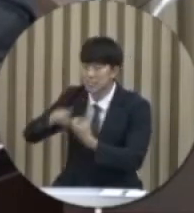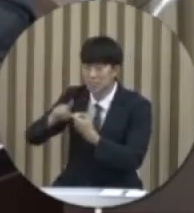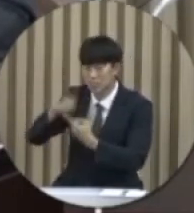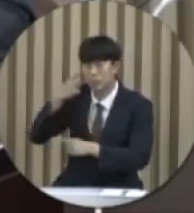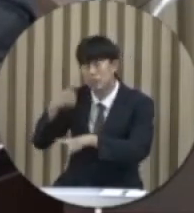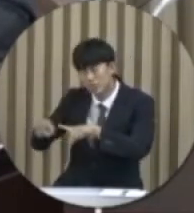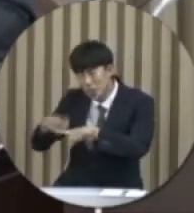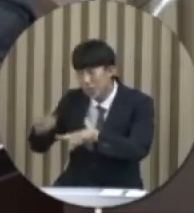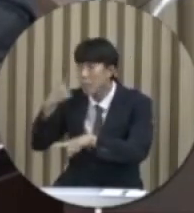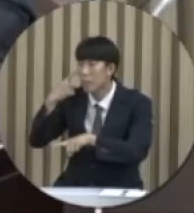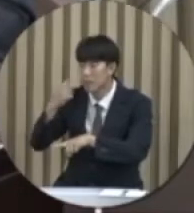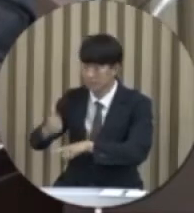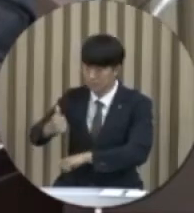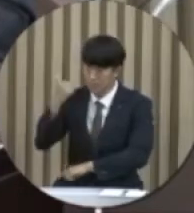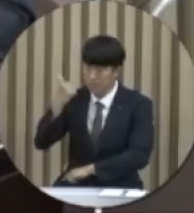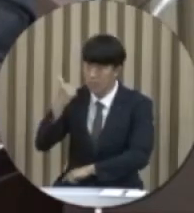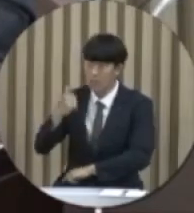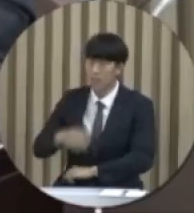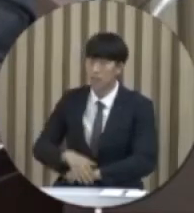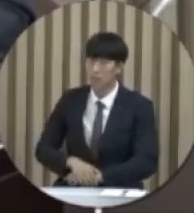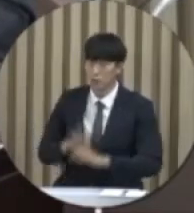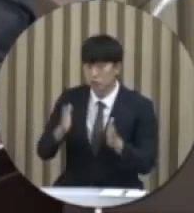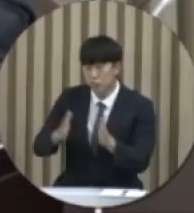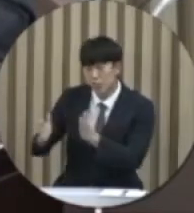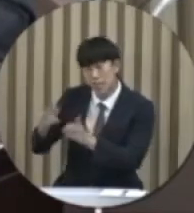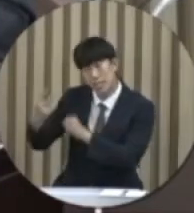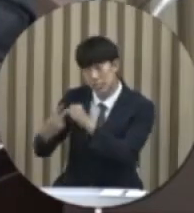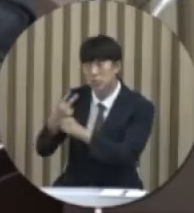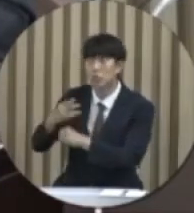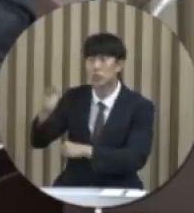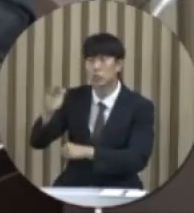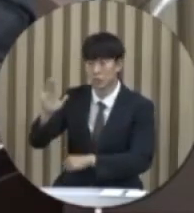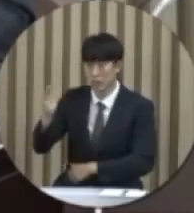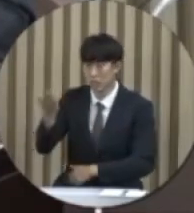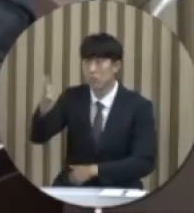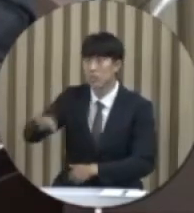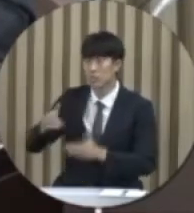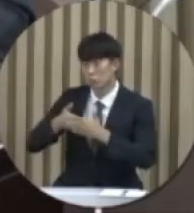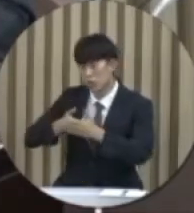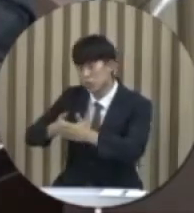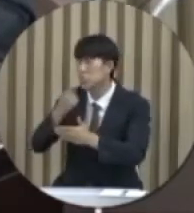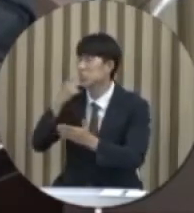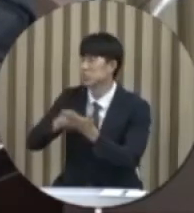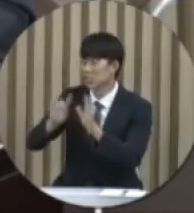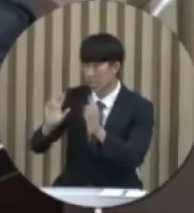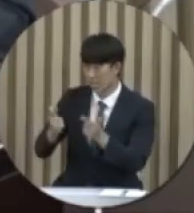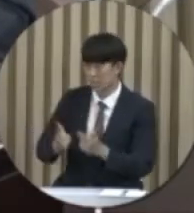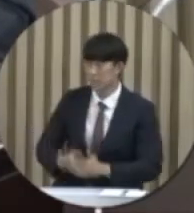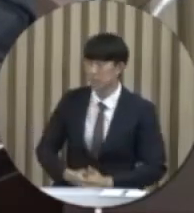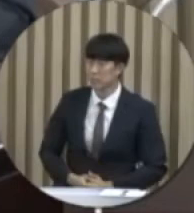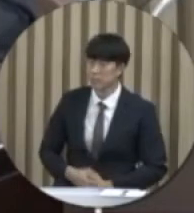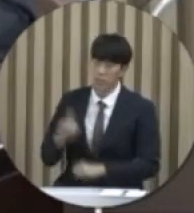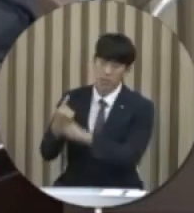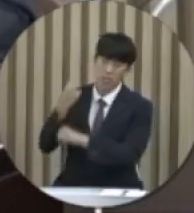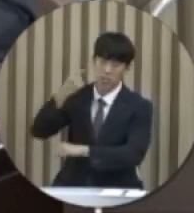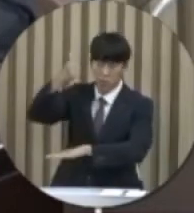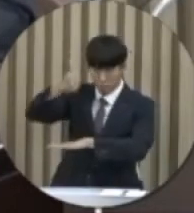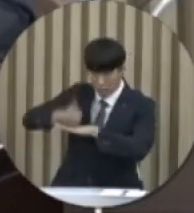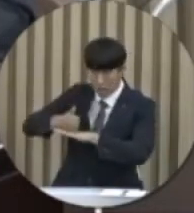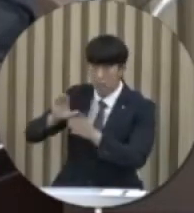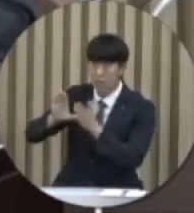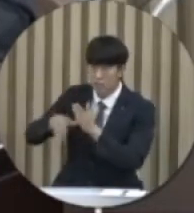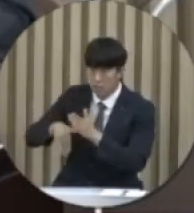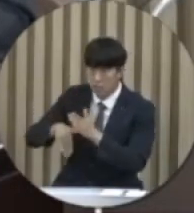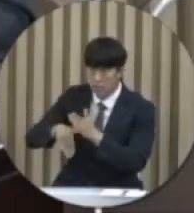라는 걸 했습니다. 준비한 건 2년 전부터 했는데 그 과정이 쉽지 않았습니다. 작년 말쯤에